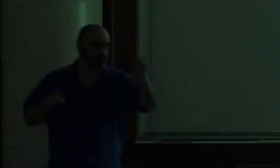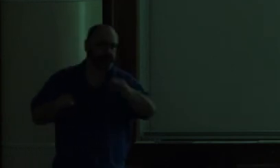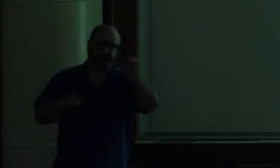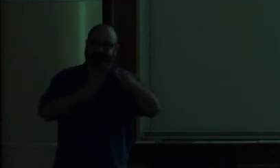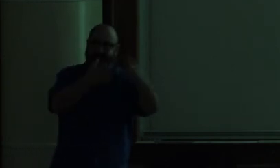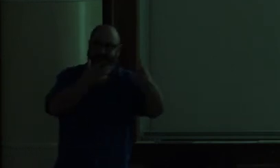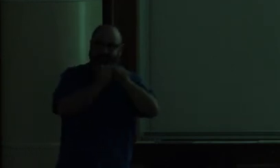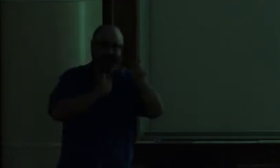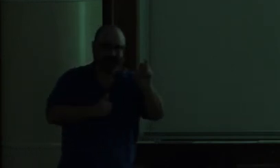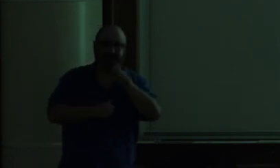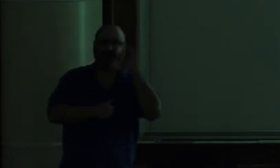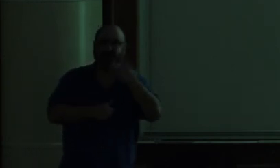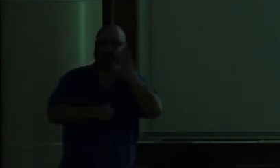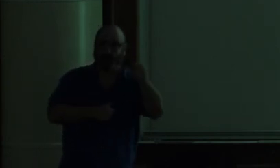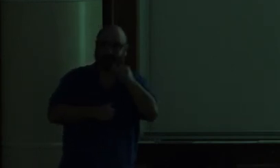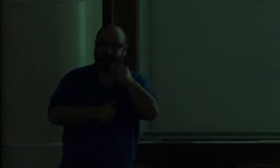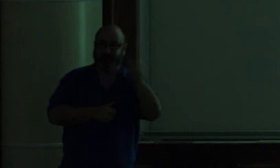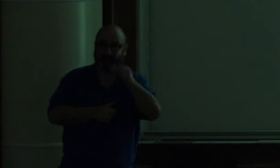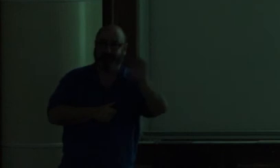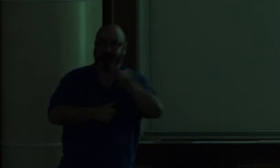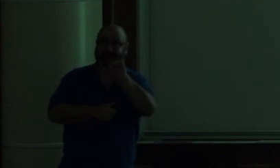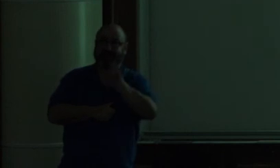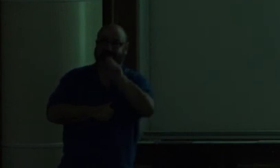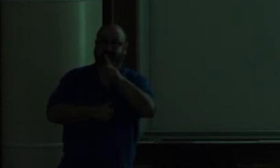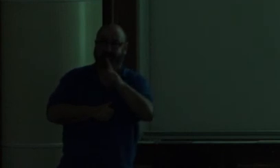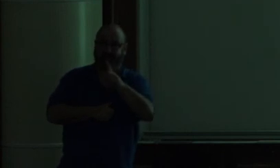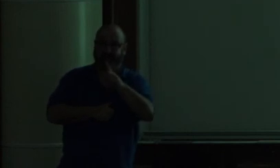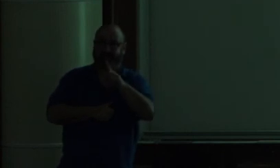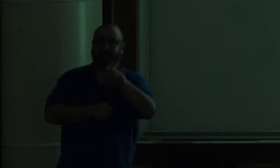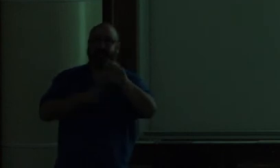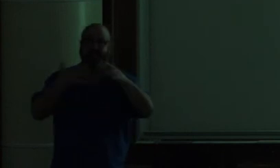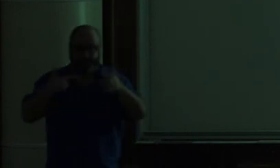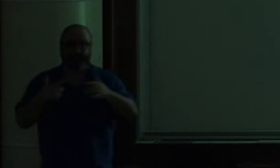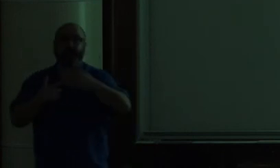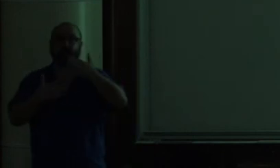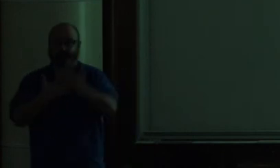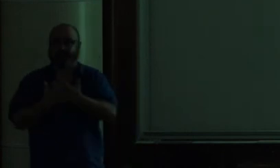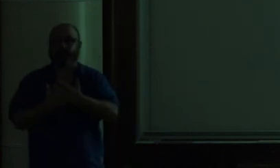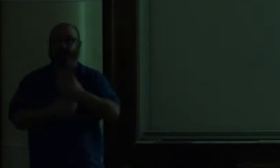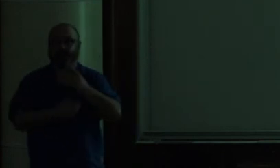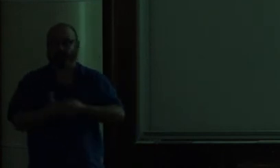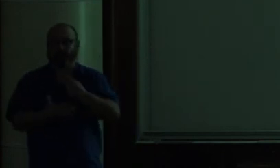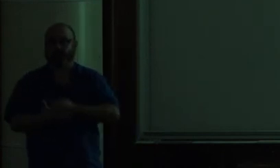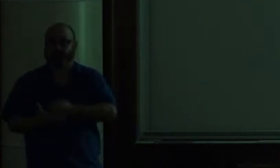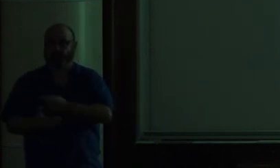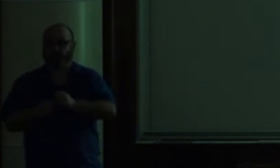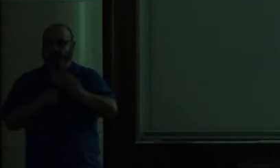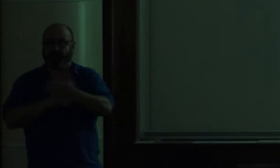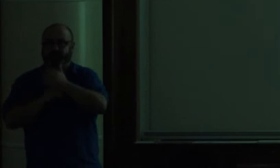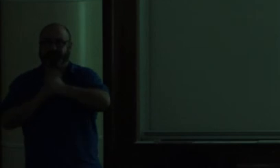dictionnaire avec les clés. Et à chaque fois qu'il trouve une clé, il la YELD. Et ensuite, tu prends ton générateur et tu boucles dessus. Et comme ça, c'est comme si tu avais chaque résultat de manière